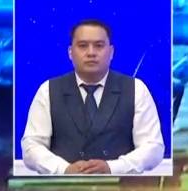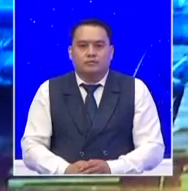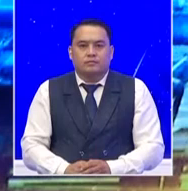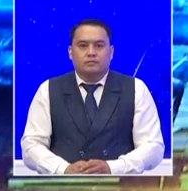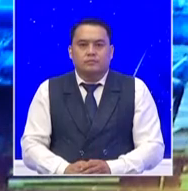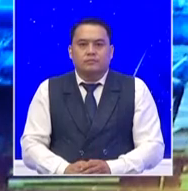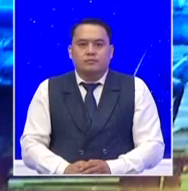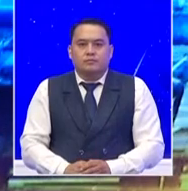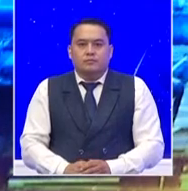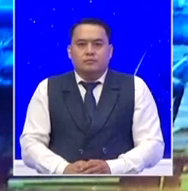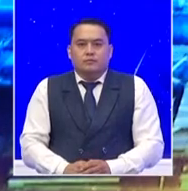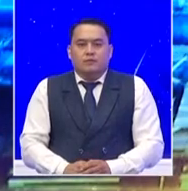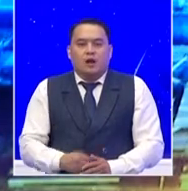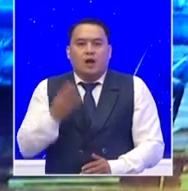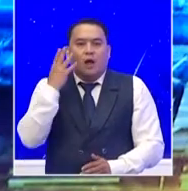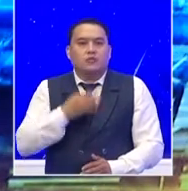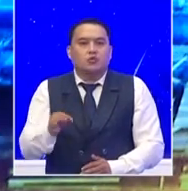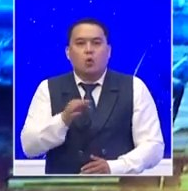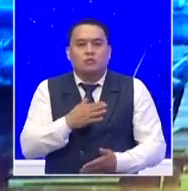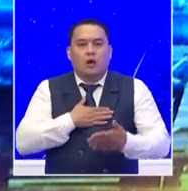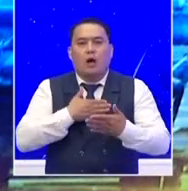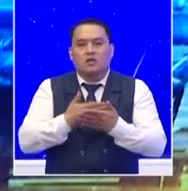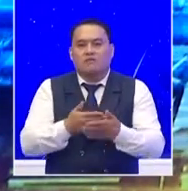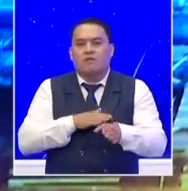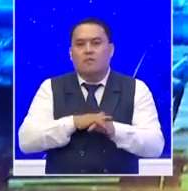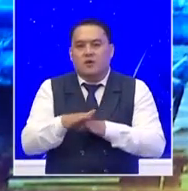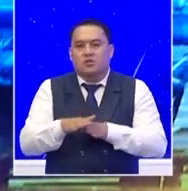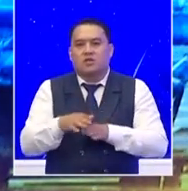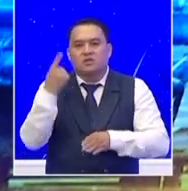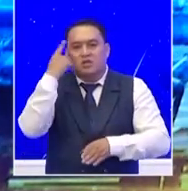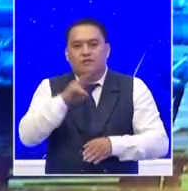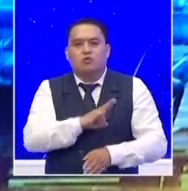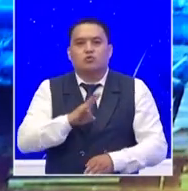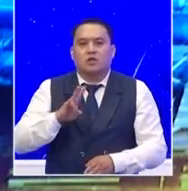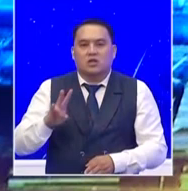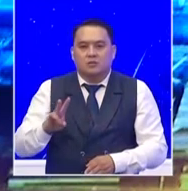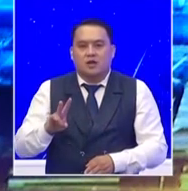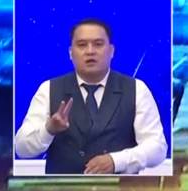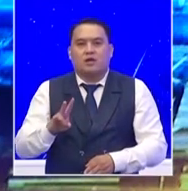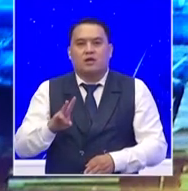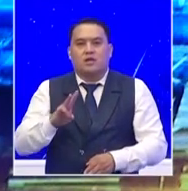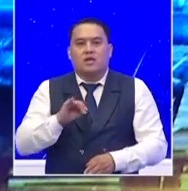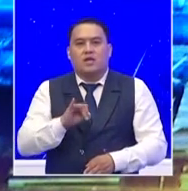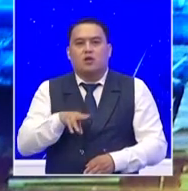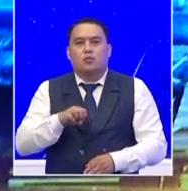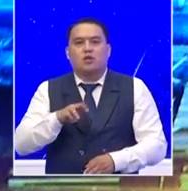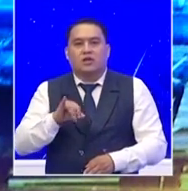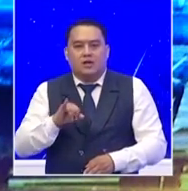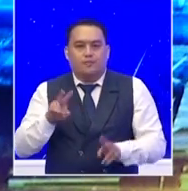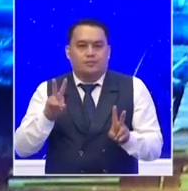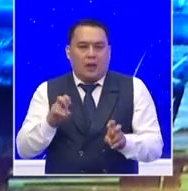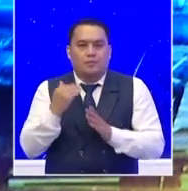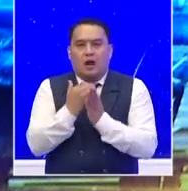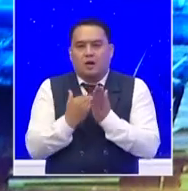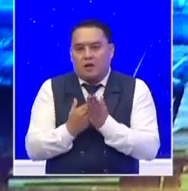Время развития и новых возможностей. В Алматинской области активно реализуется инициатива Нурсултана Назарбаева «Ел-Үміт».